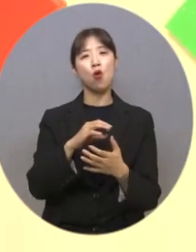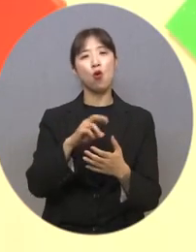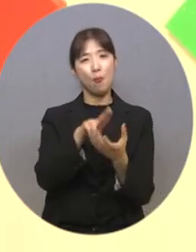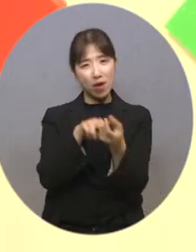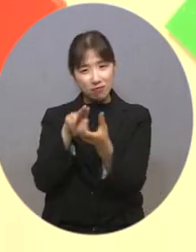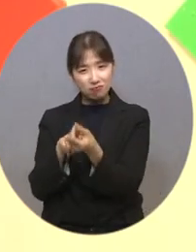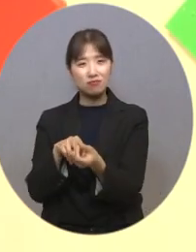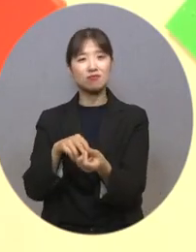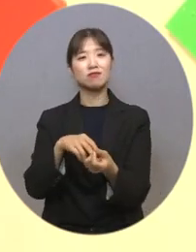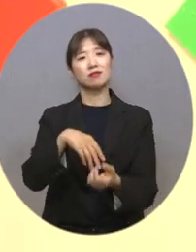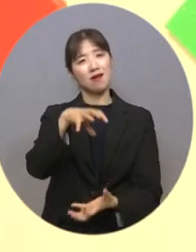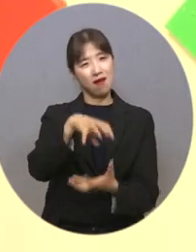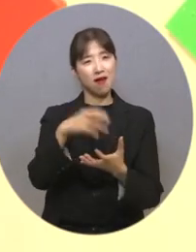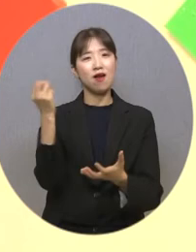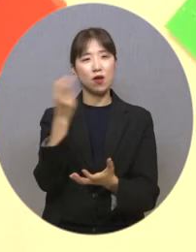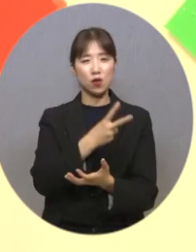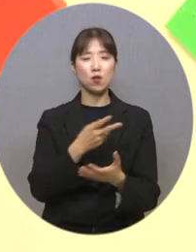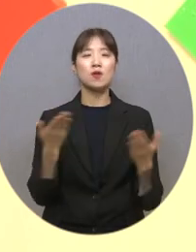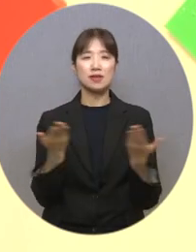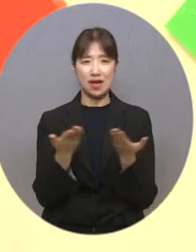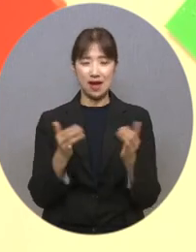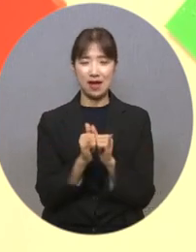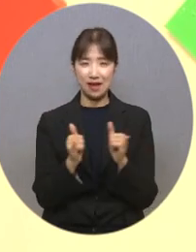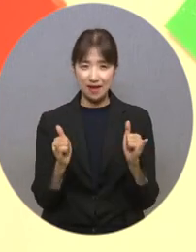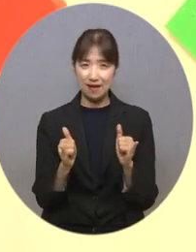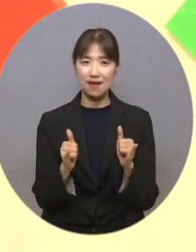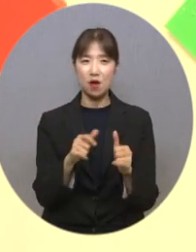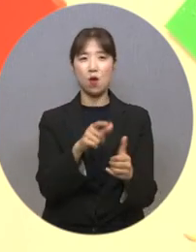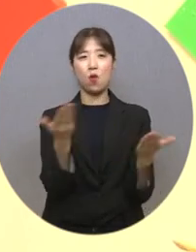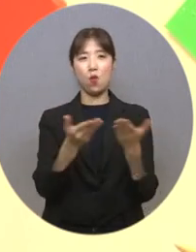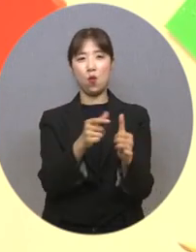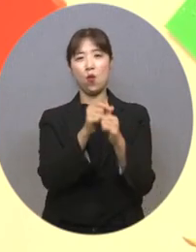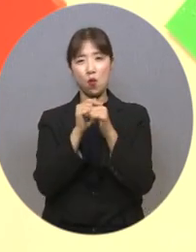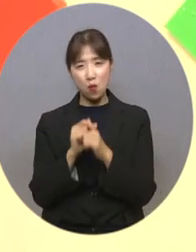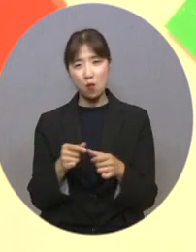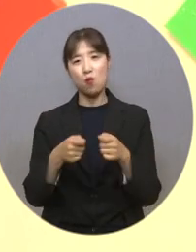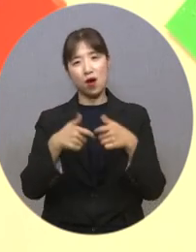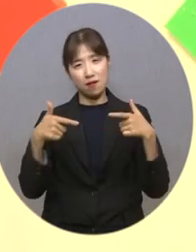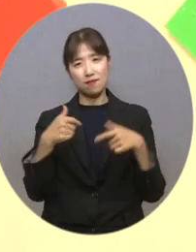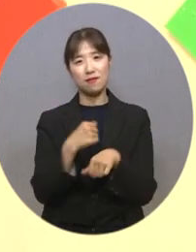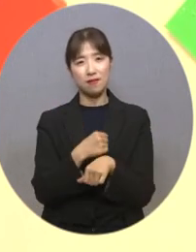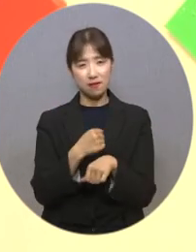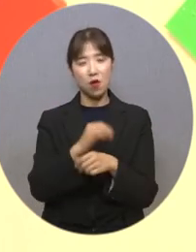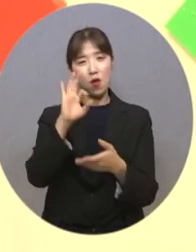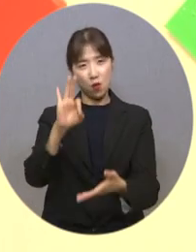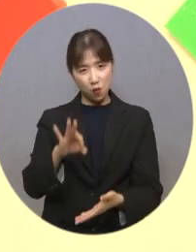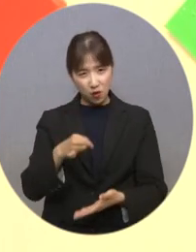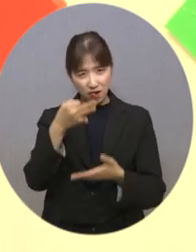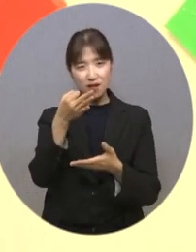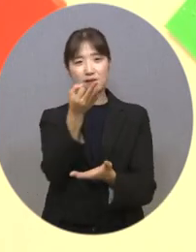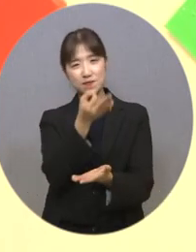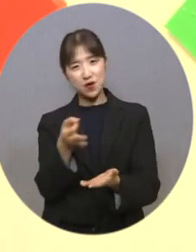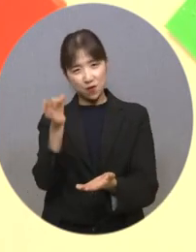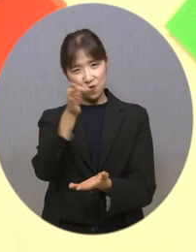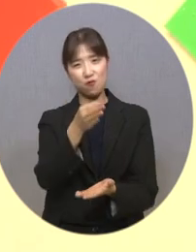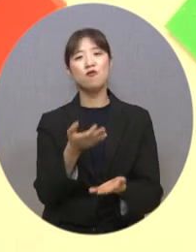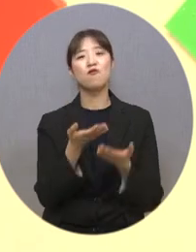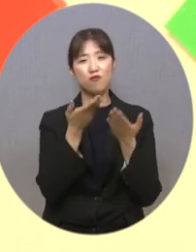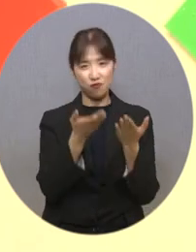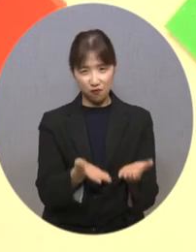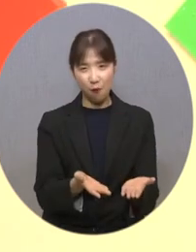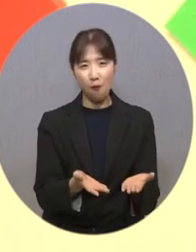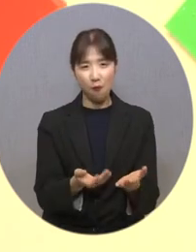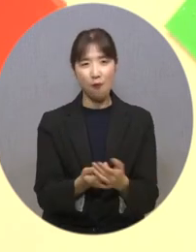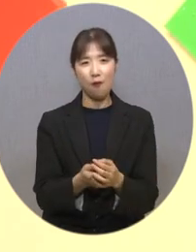매출이라든가 근로장애인 또 고용을 확대하고 근로장애인들의 임금을 상승시켜주고